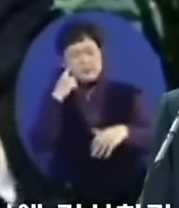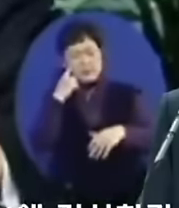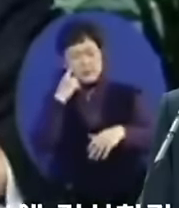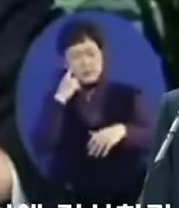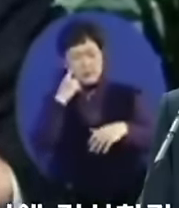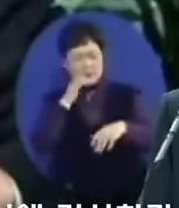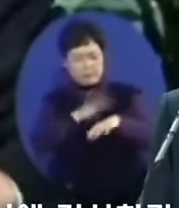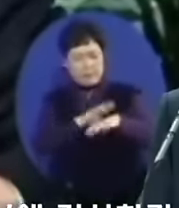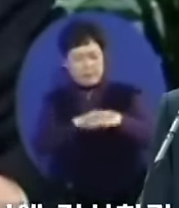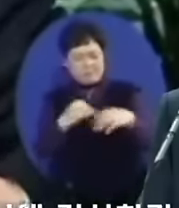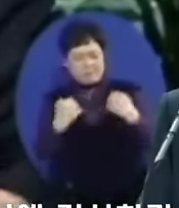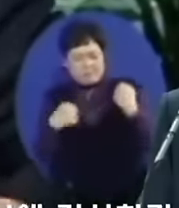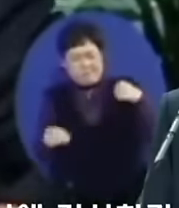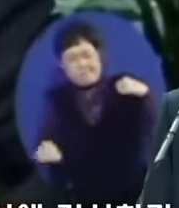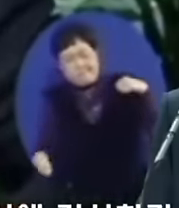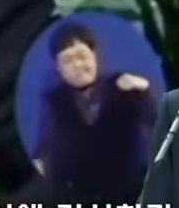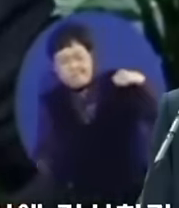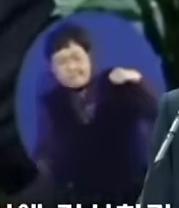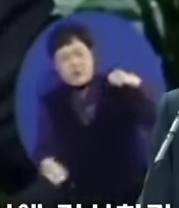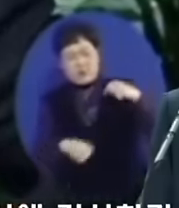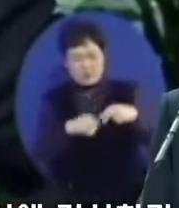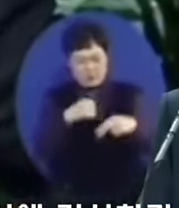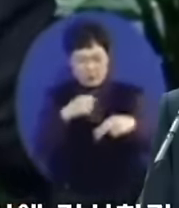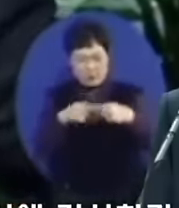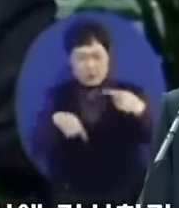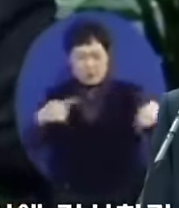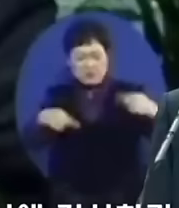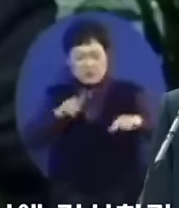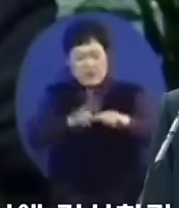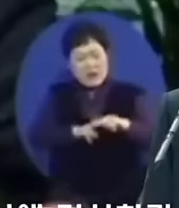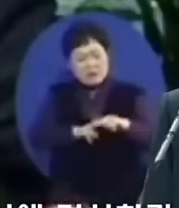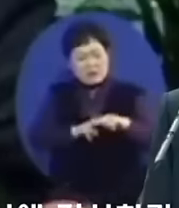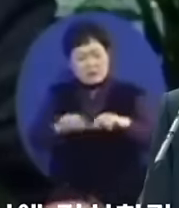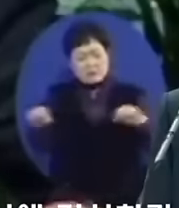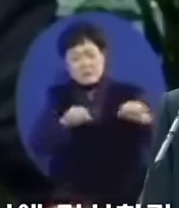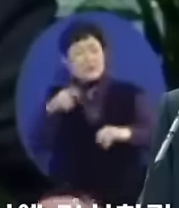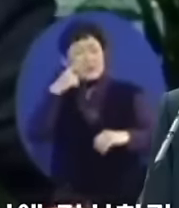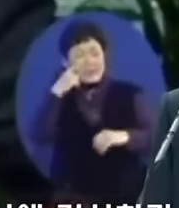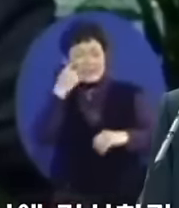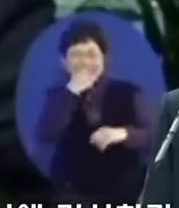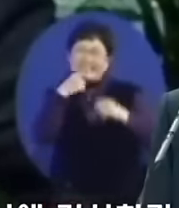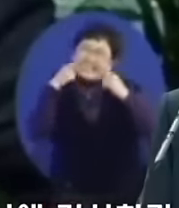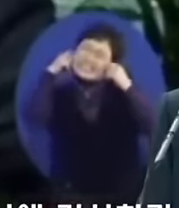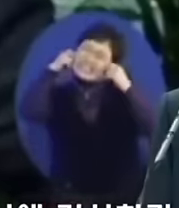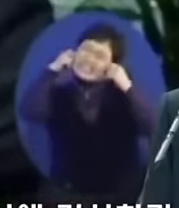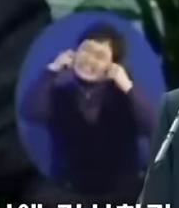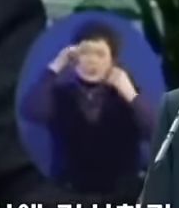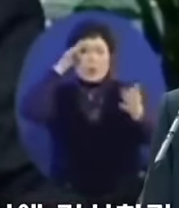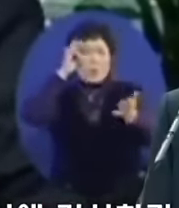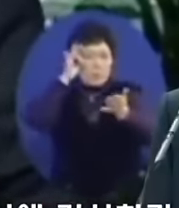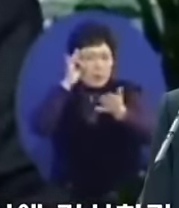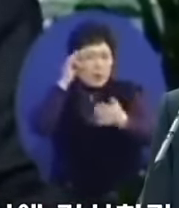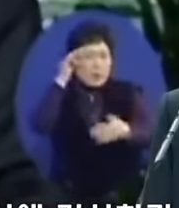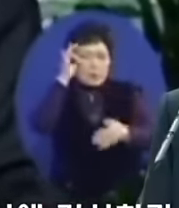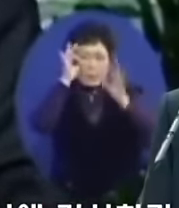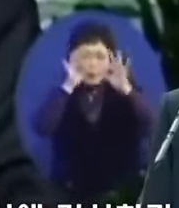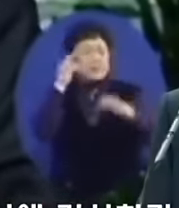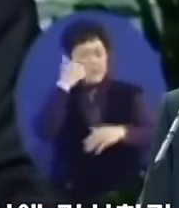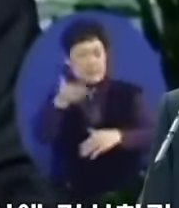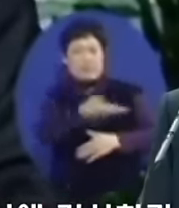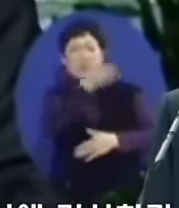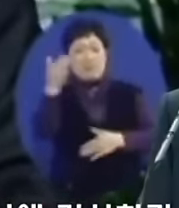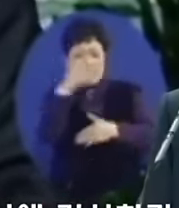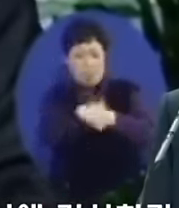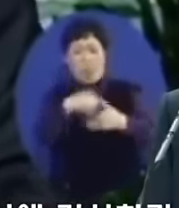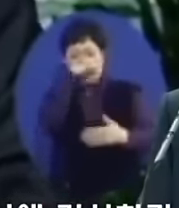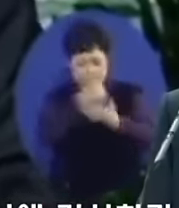다 비틀어지고 휠체어에 앉고 몸을 움직이지 못하면서 그래도 좋다고 웃는 거 보십시오. 그게 비교하면 여러분